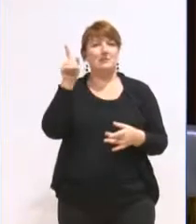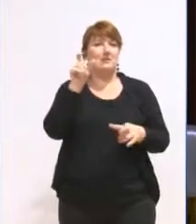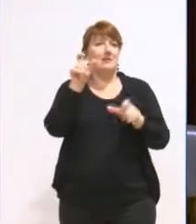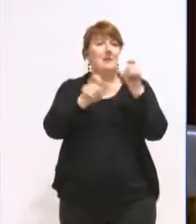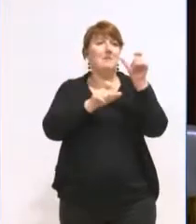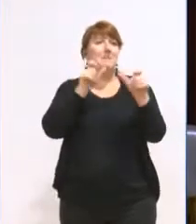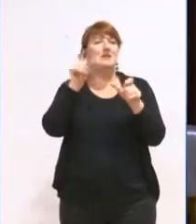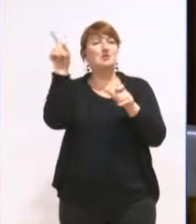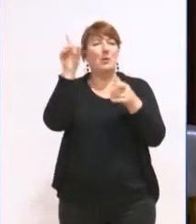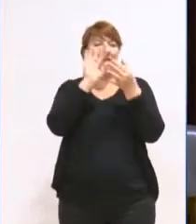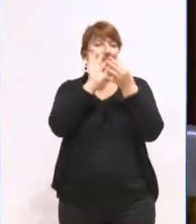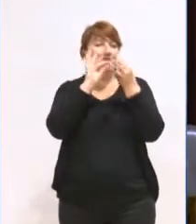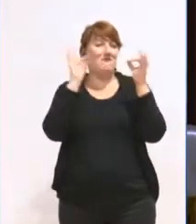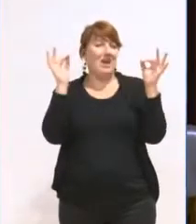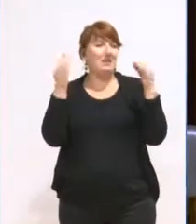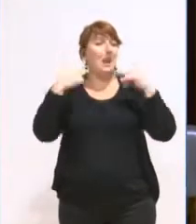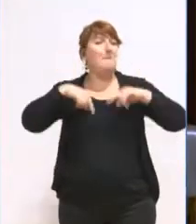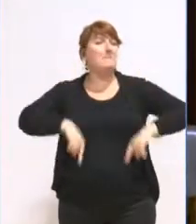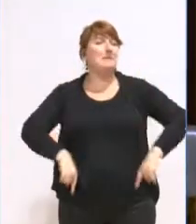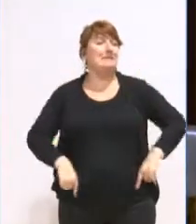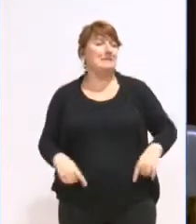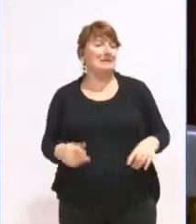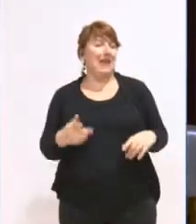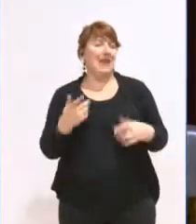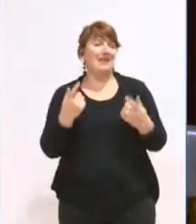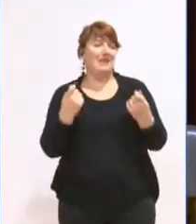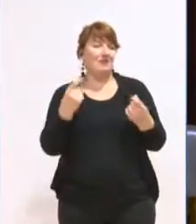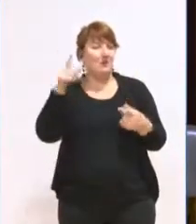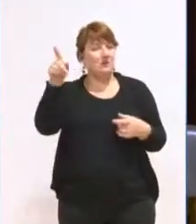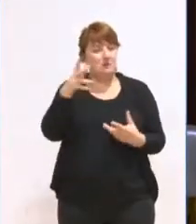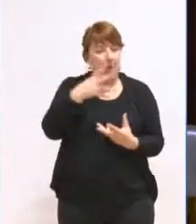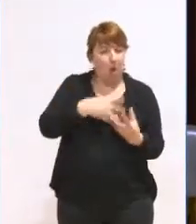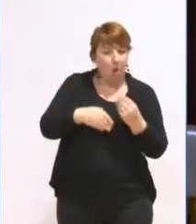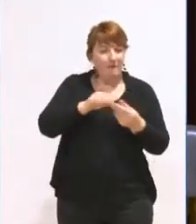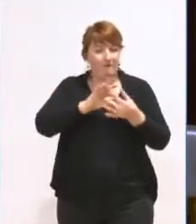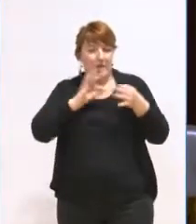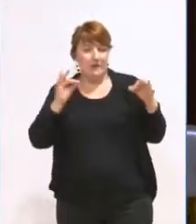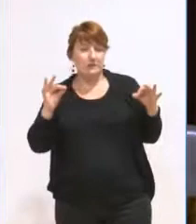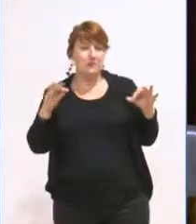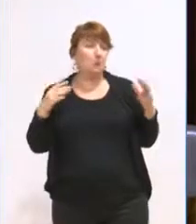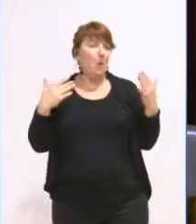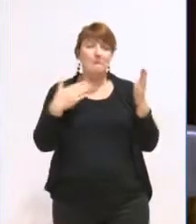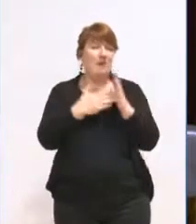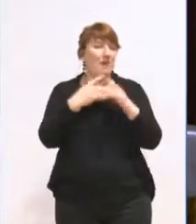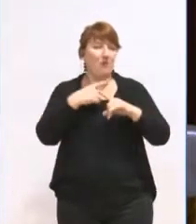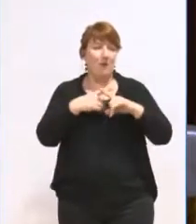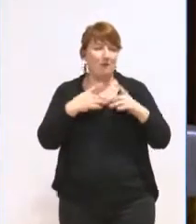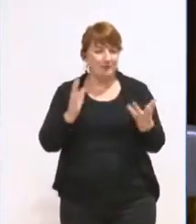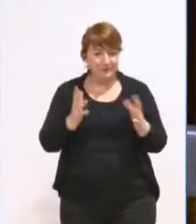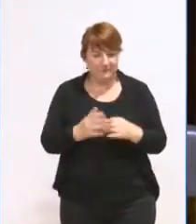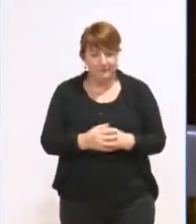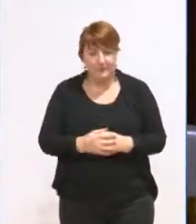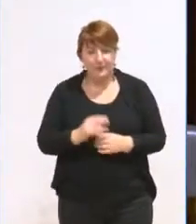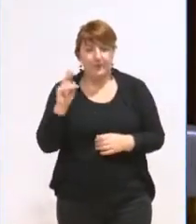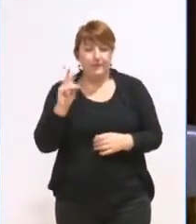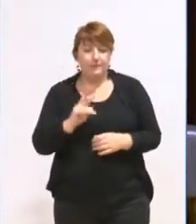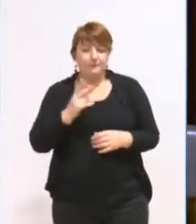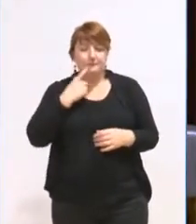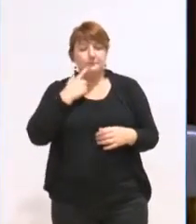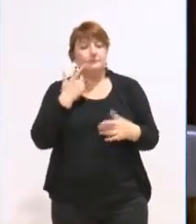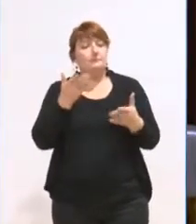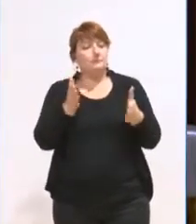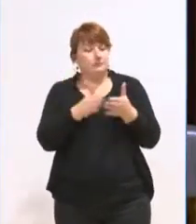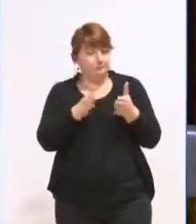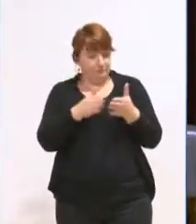fois. Vos dépenses ne vont pas diminuer en valeur absolue. Elles vont continuer à augmenter, mais nous vous demandons de